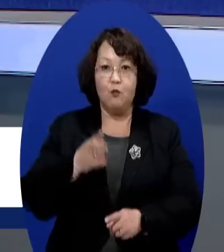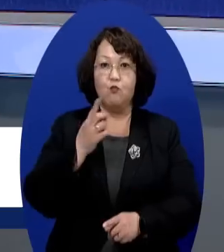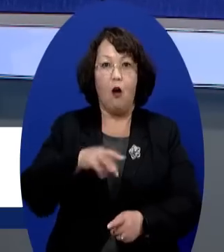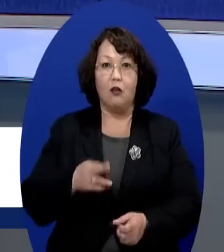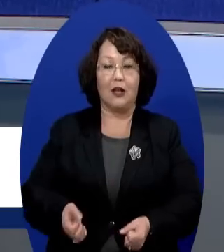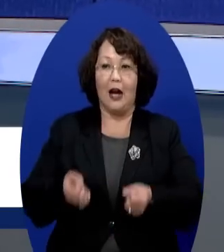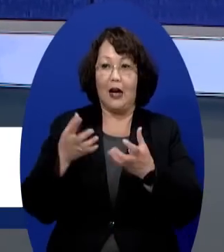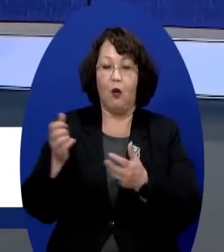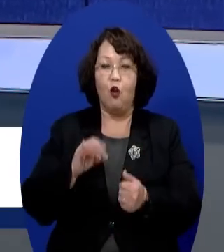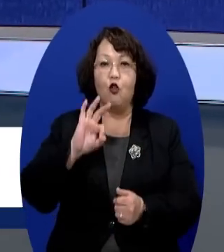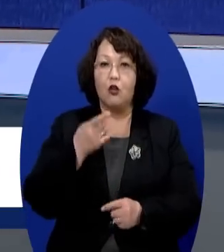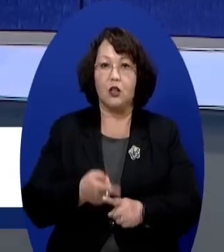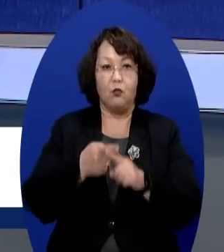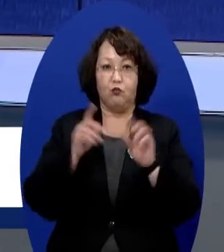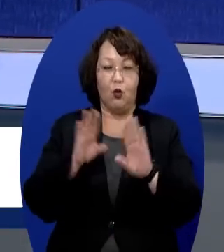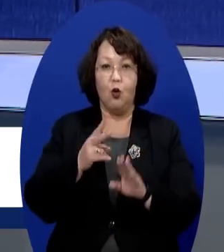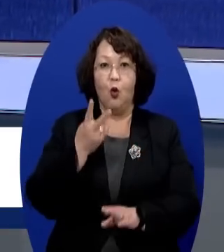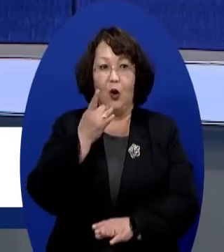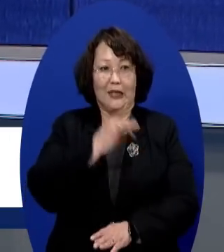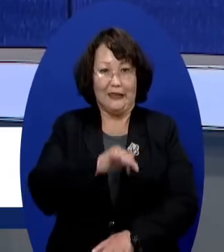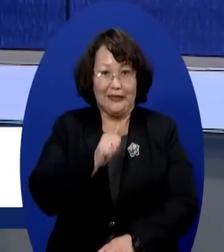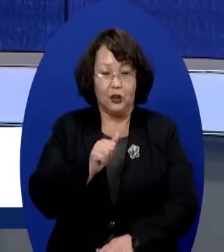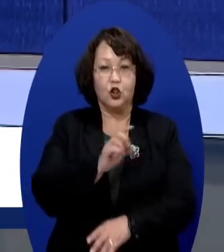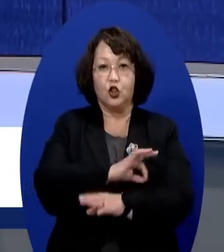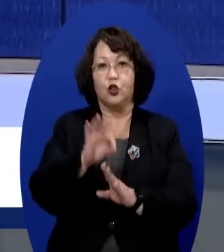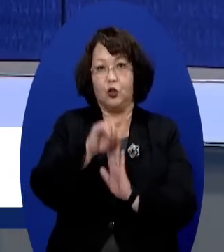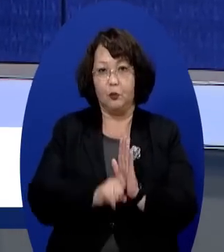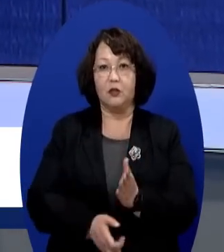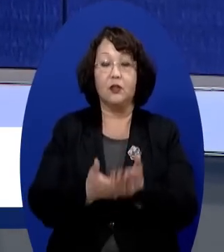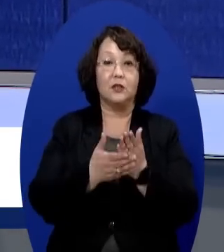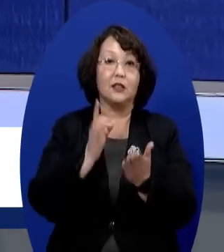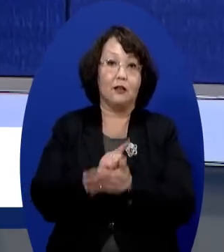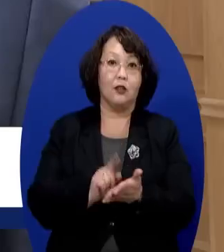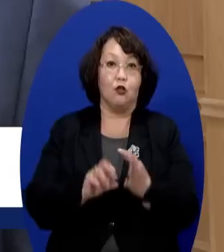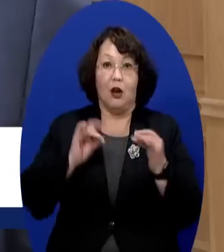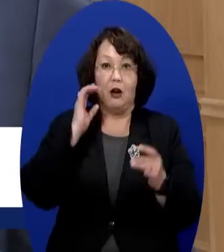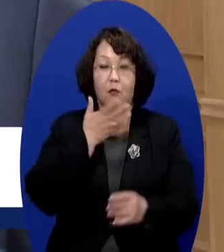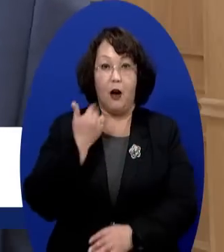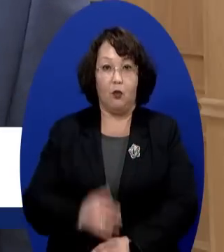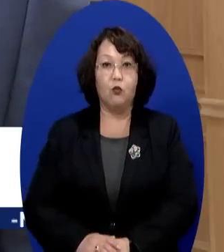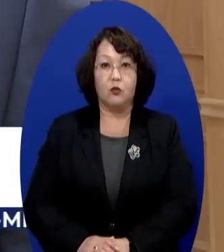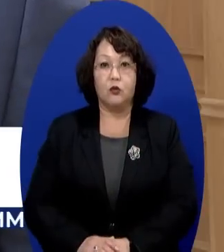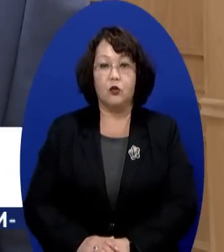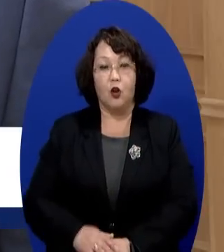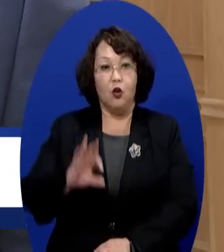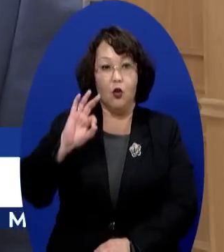нэмэхгүй байх, мөн өгөөж өндөртэй төсөл хөтөлбөрт хөрөнгө оруулах ийм шаардлага үсэж байна гэж үзэж байна. Өрний хэмжээ гэхээсээ илүүтэй хамгийн бидний